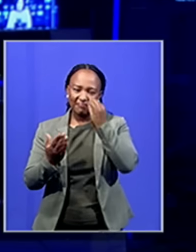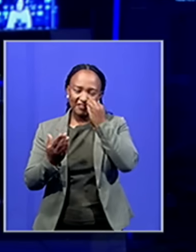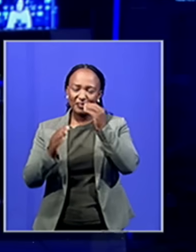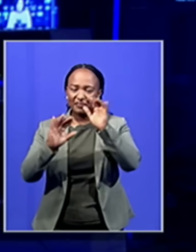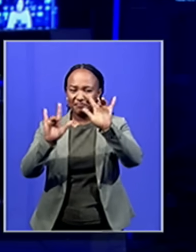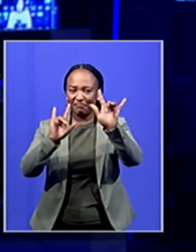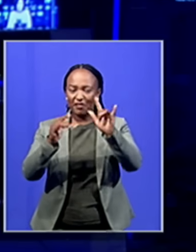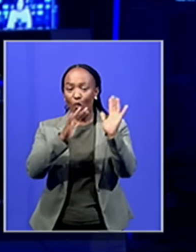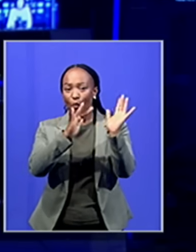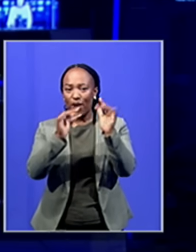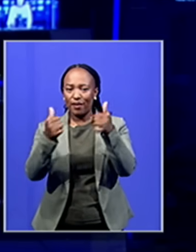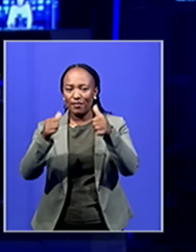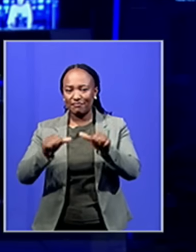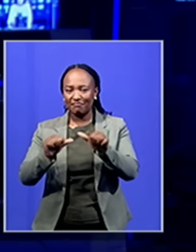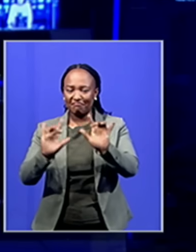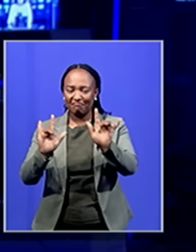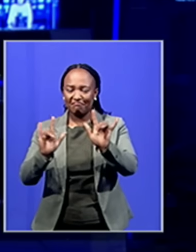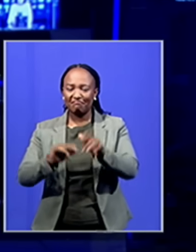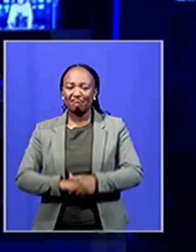bo latela ka lefu motaung.